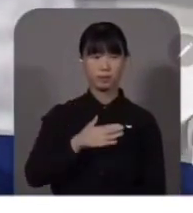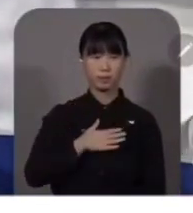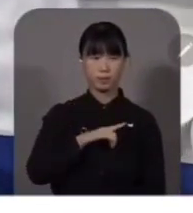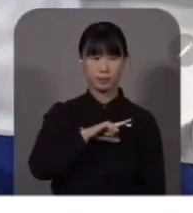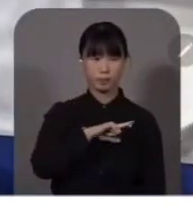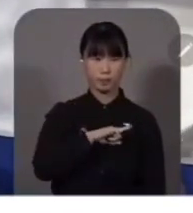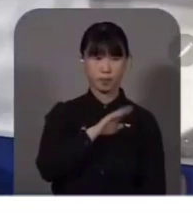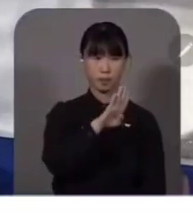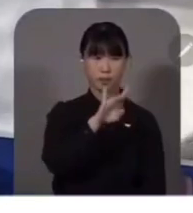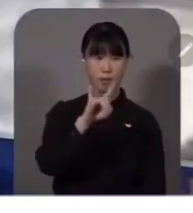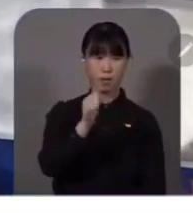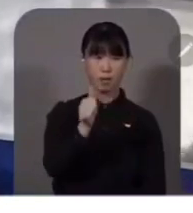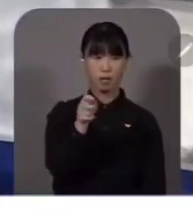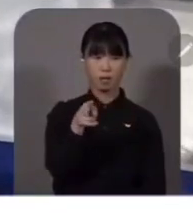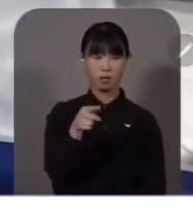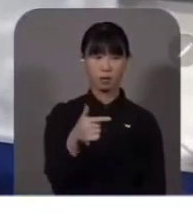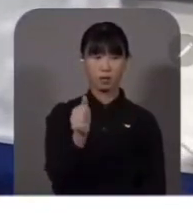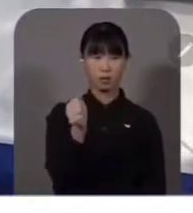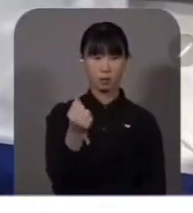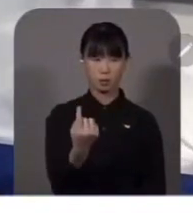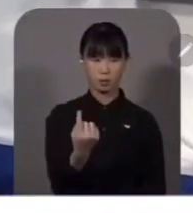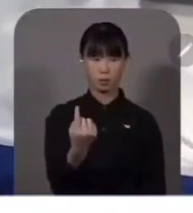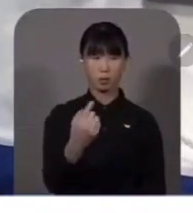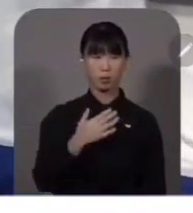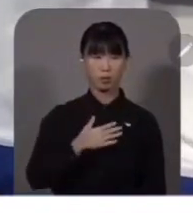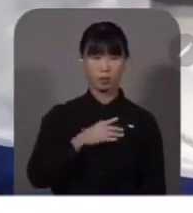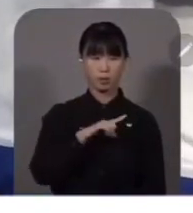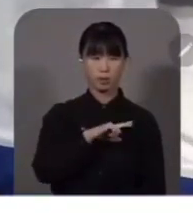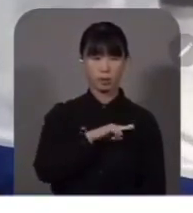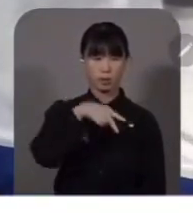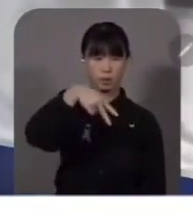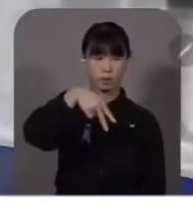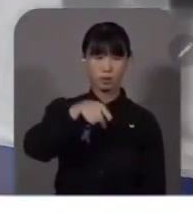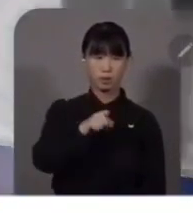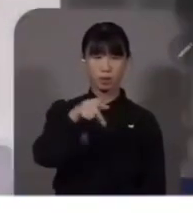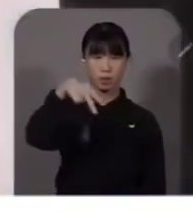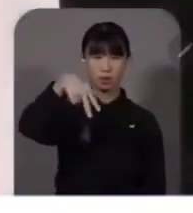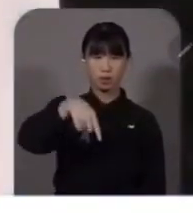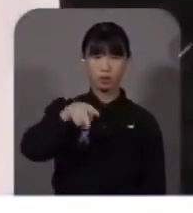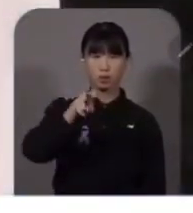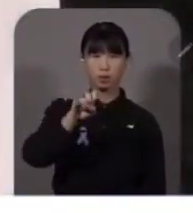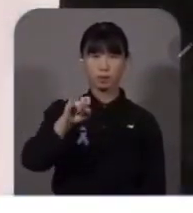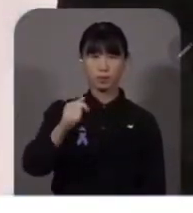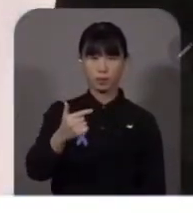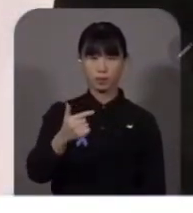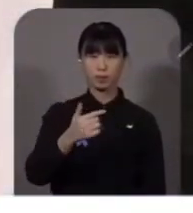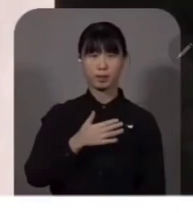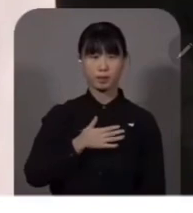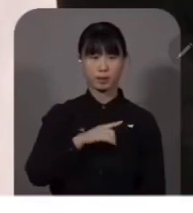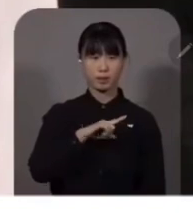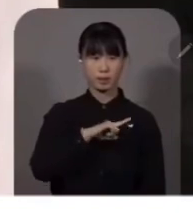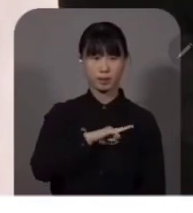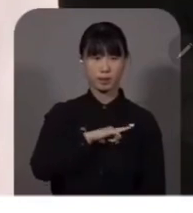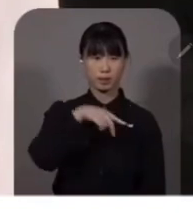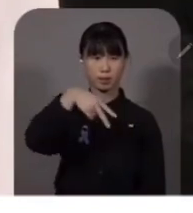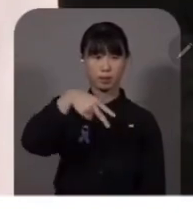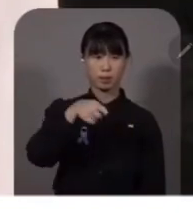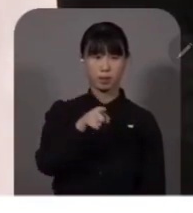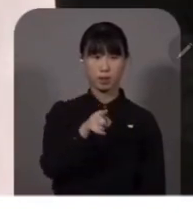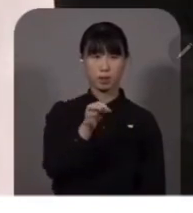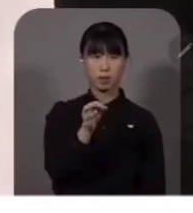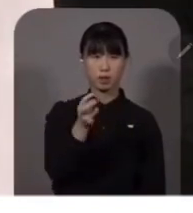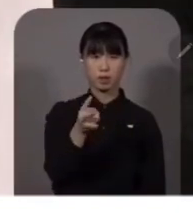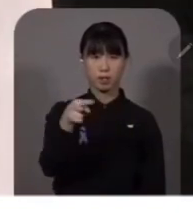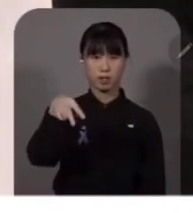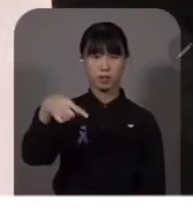이름은 배현호. 내 이름은 서수빈. 내 이름은 서예슬.